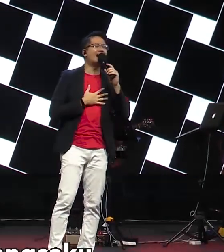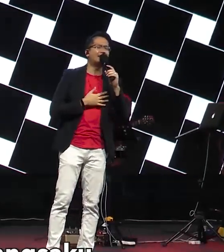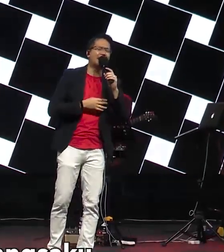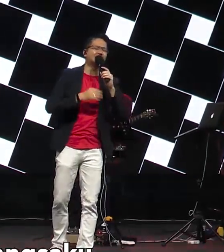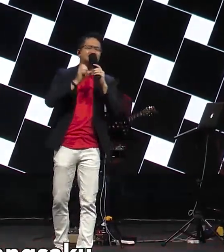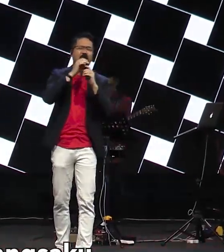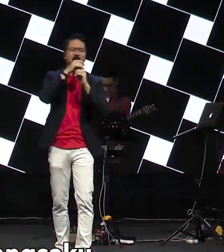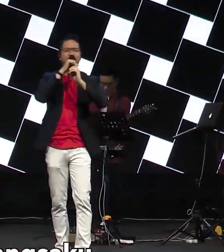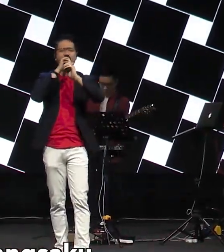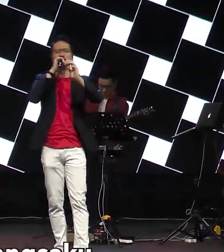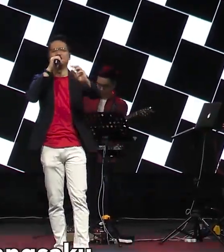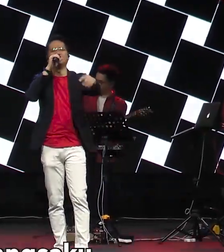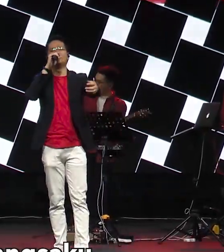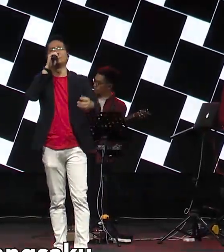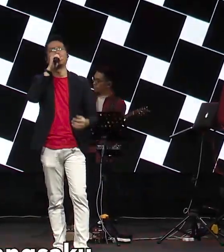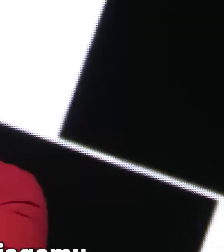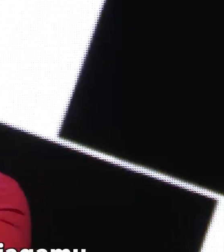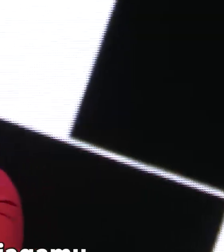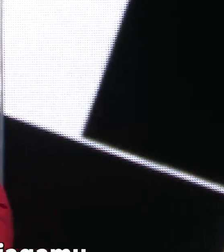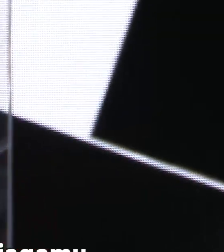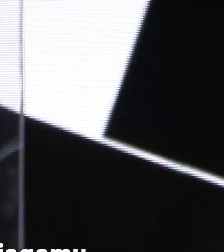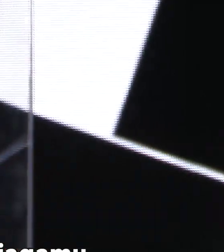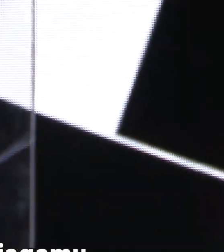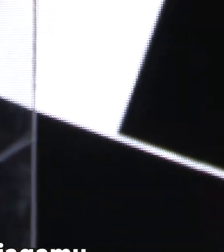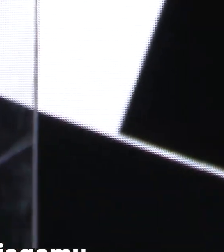nusa bangsaku.